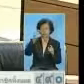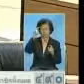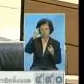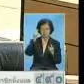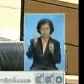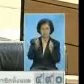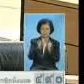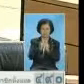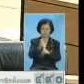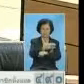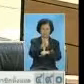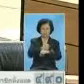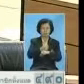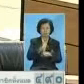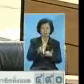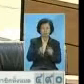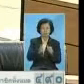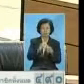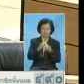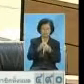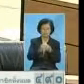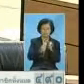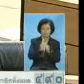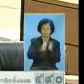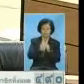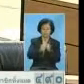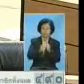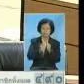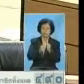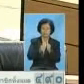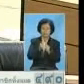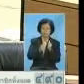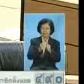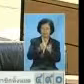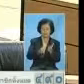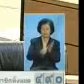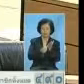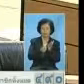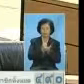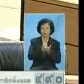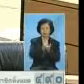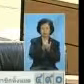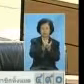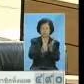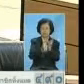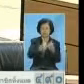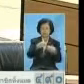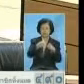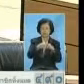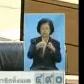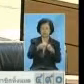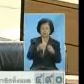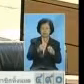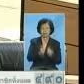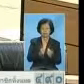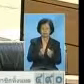การเมืองน่าจะเป็นเวทีในการที่จะประชันขันแข่งวิสัยทัศน์ในการแก้ปัญหาของประเทศชาติบ้านเมืองใครที่มีวิสัยทัศน์ดีเนี่ยประ